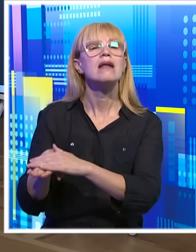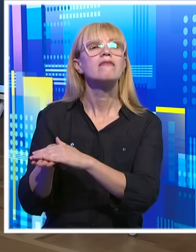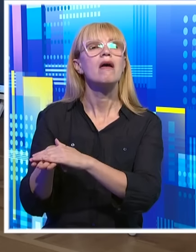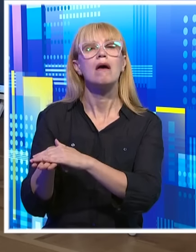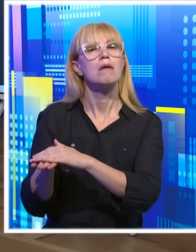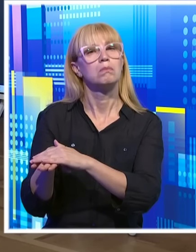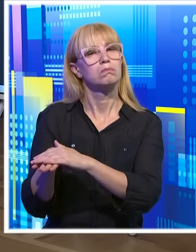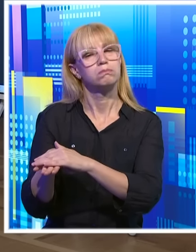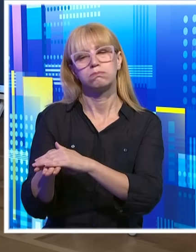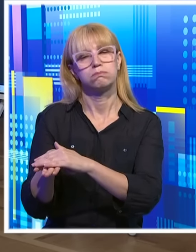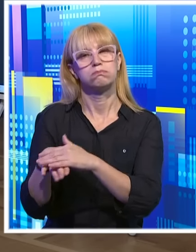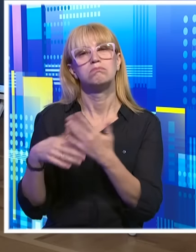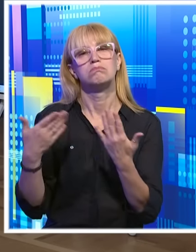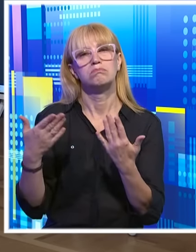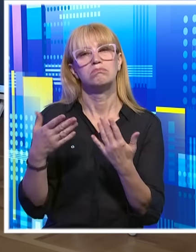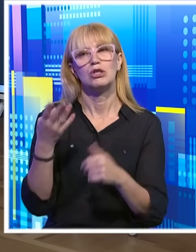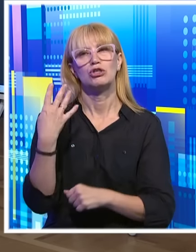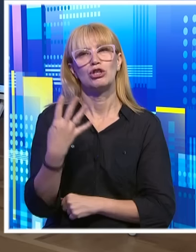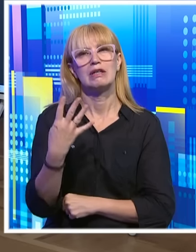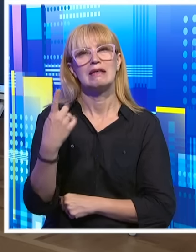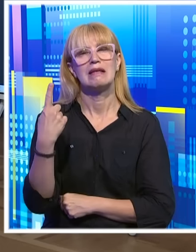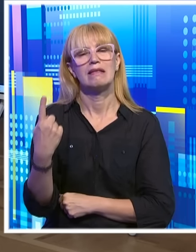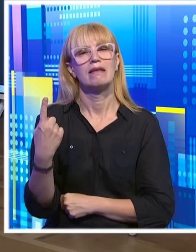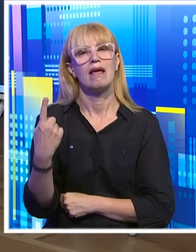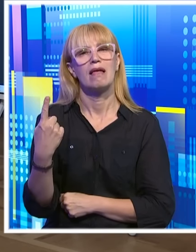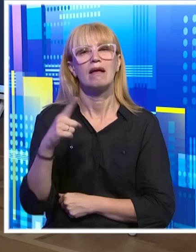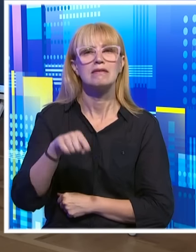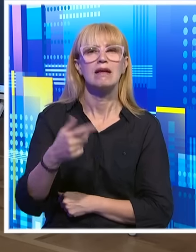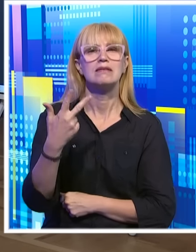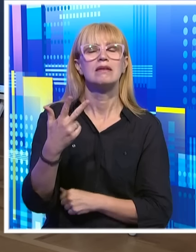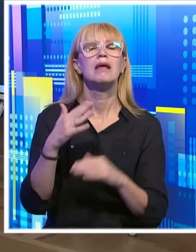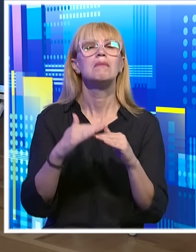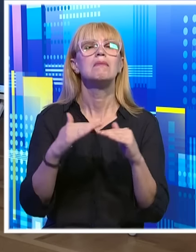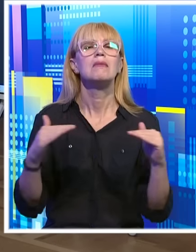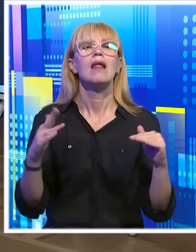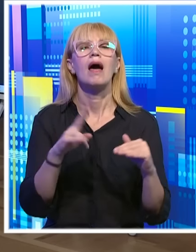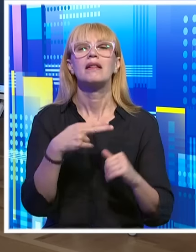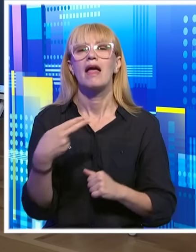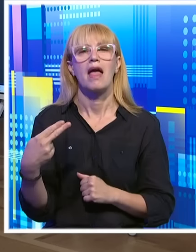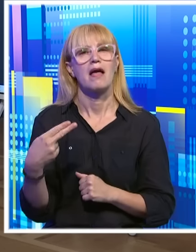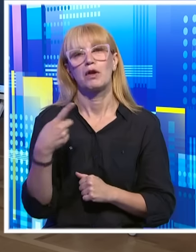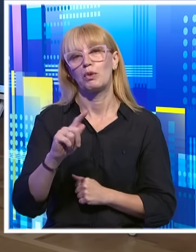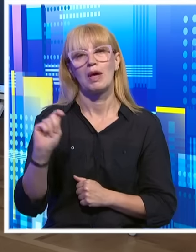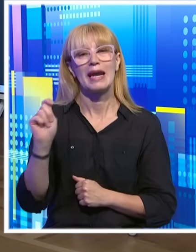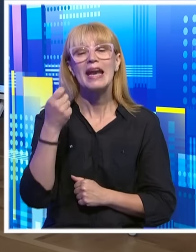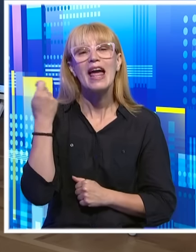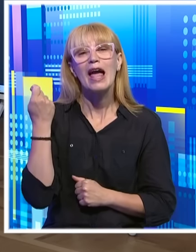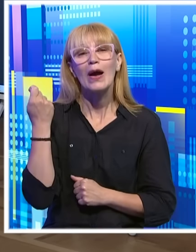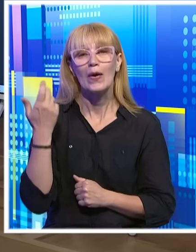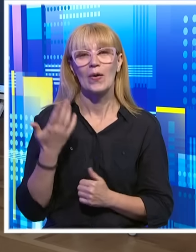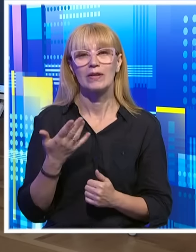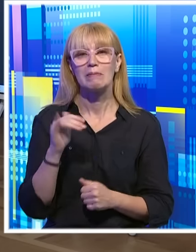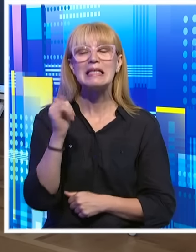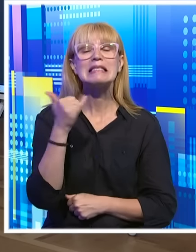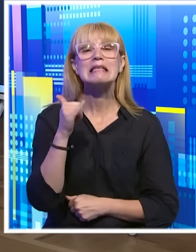na apsolutnom, na 41,3 milijarde evra, na apsolutno rekordnom nivou.